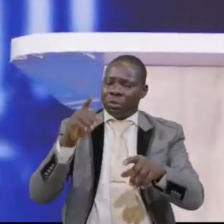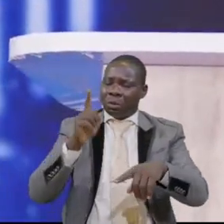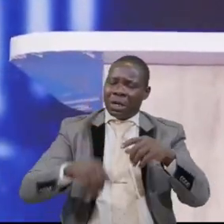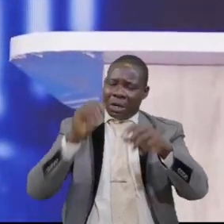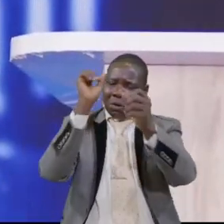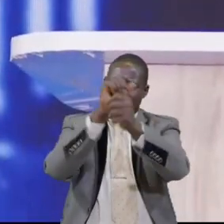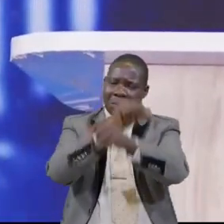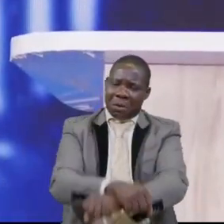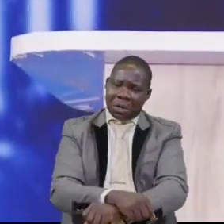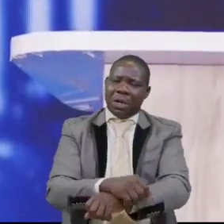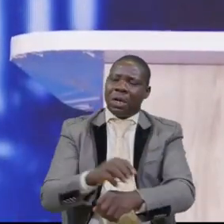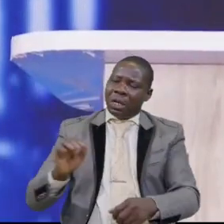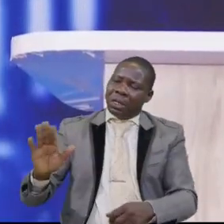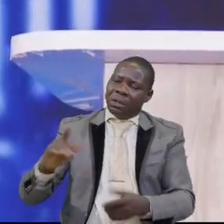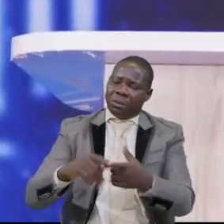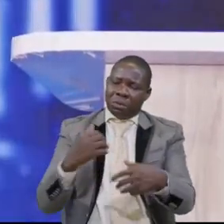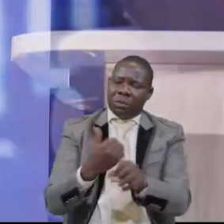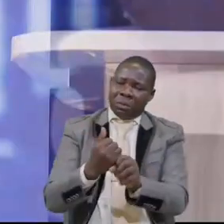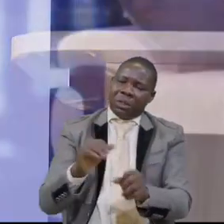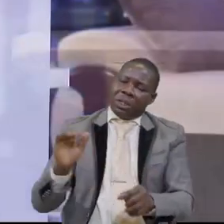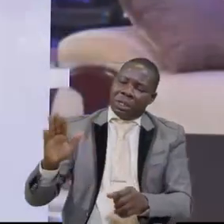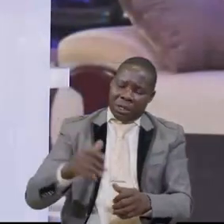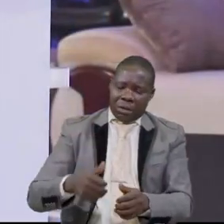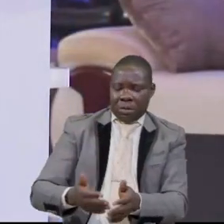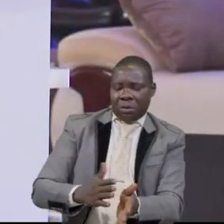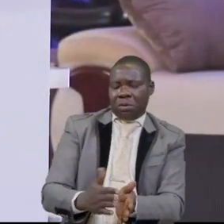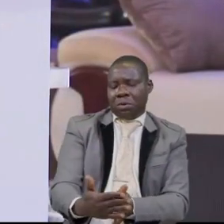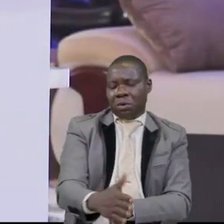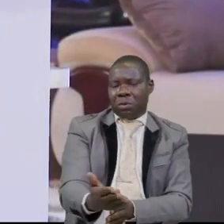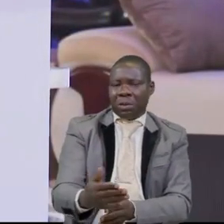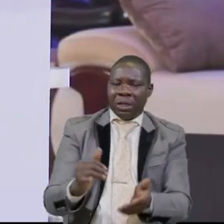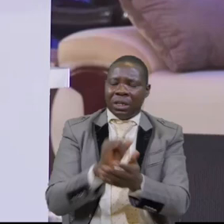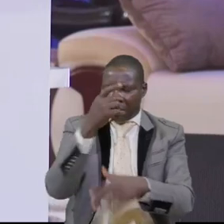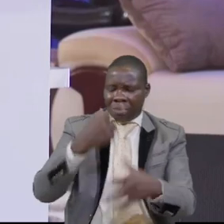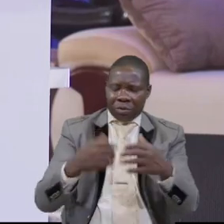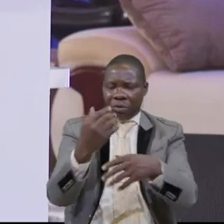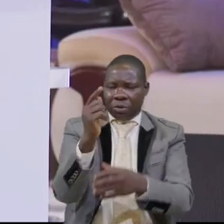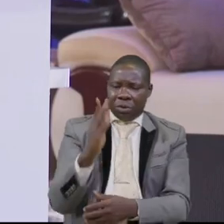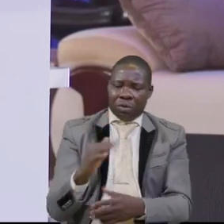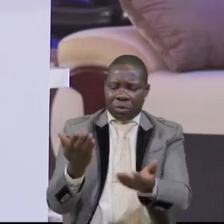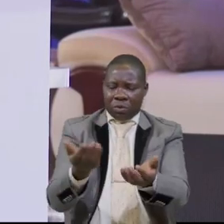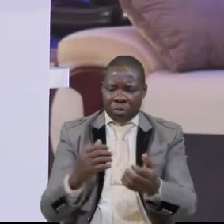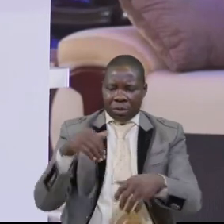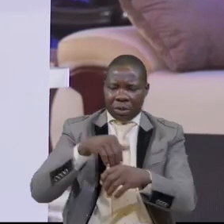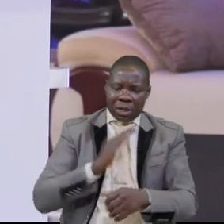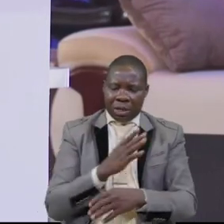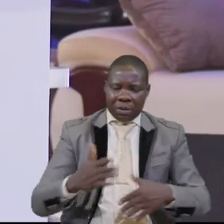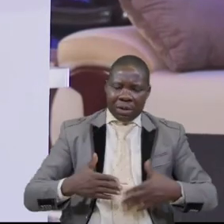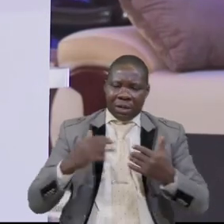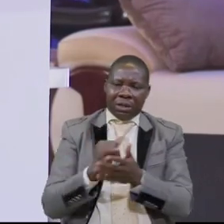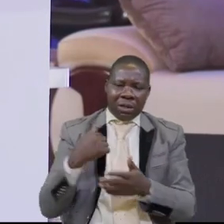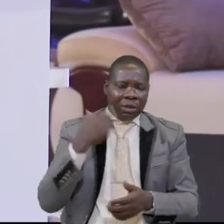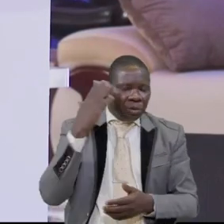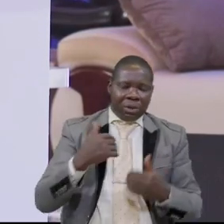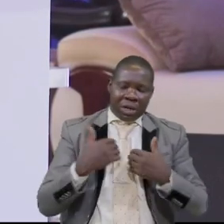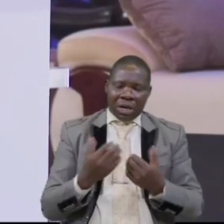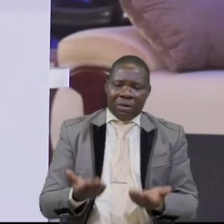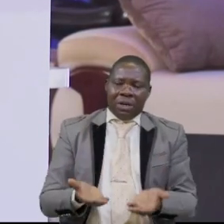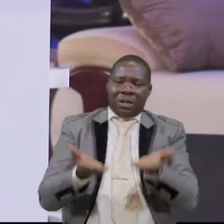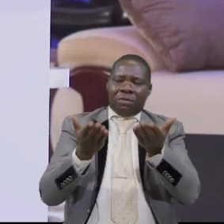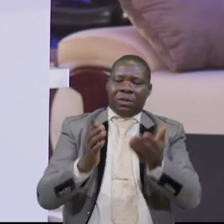pousser à compromettre. C'est ce que Dieu veut dans nos vies, que nous puissions avoir une sincérité élevée. Huitièmement,